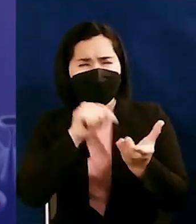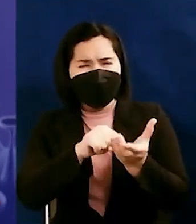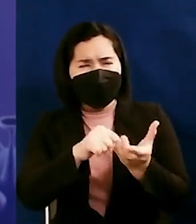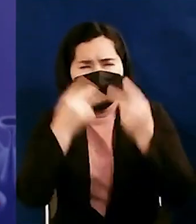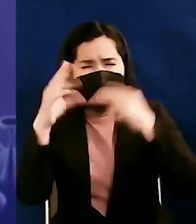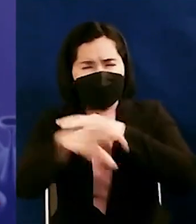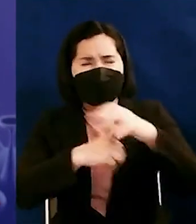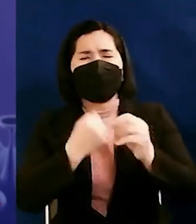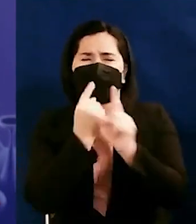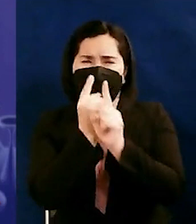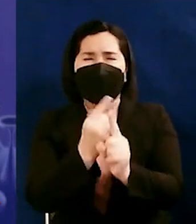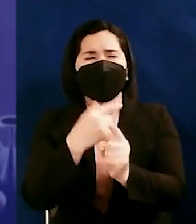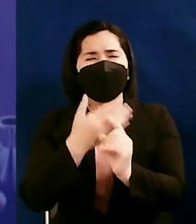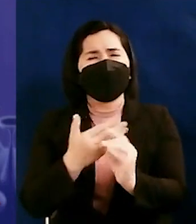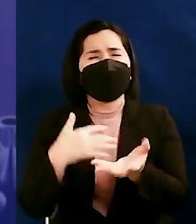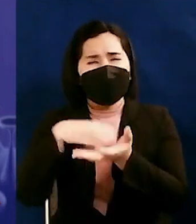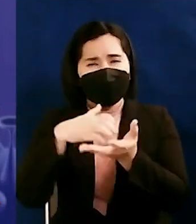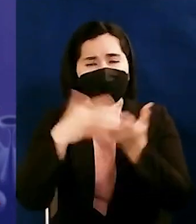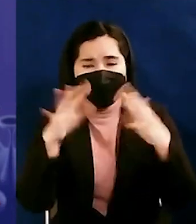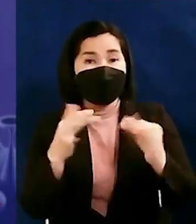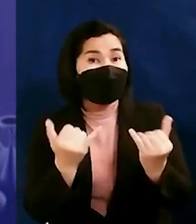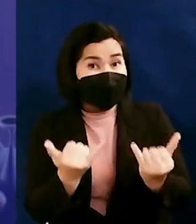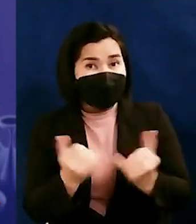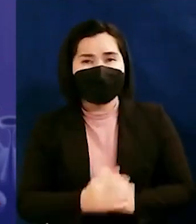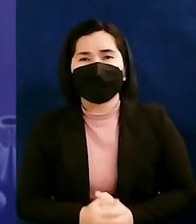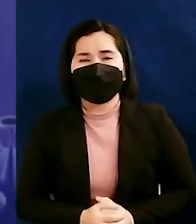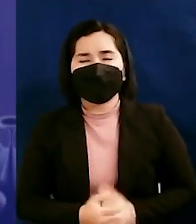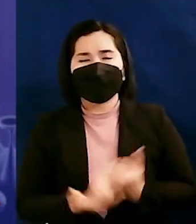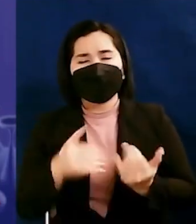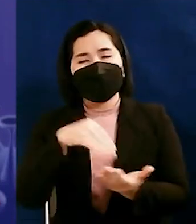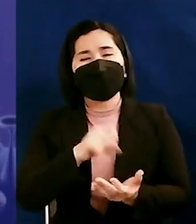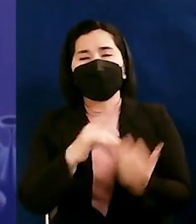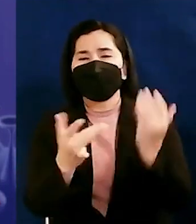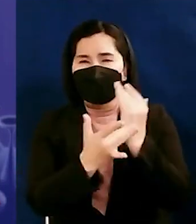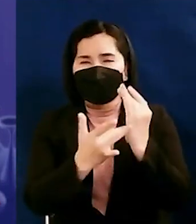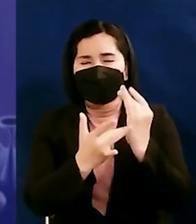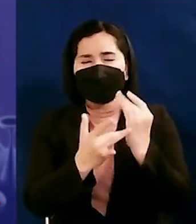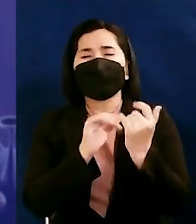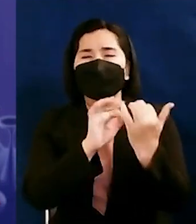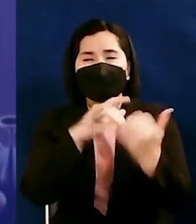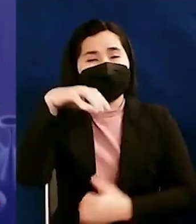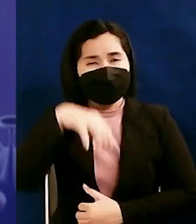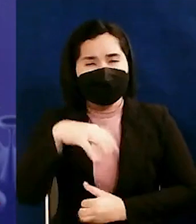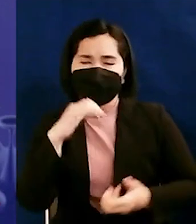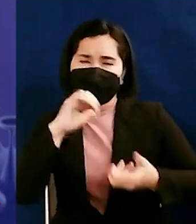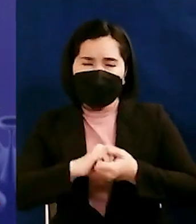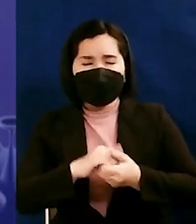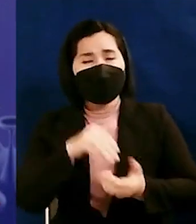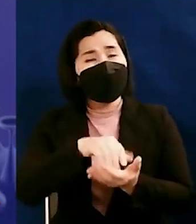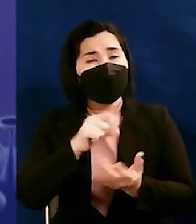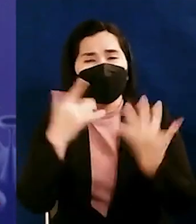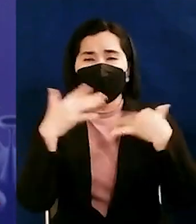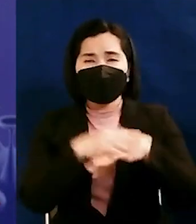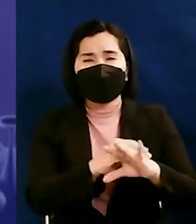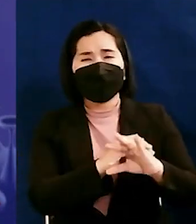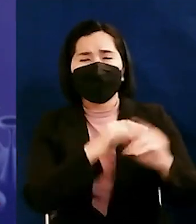ครับในเบื้องต้นก็ทางศูนย์เทคโนโลยีสารสนเทศและการสื่อสารร่วมกับศูนย์ประสานงานรักษาความมั่นคงปลอดภัย